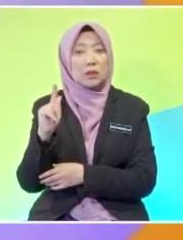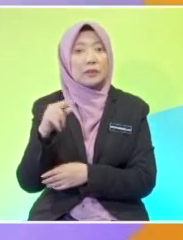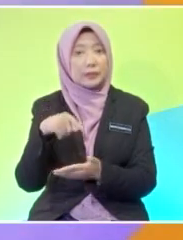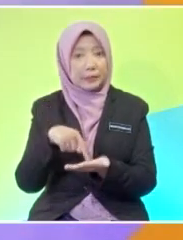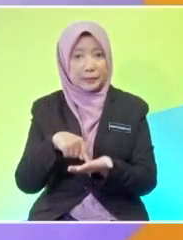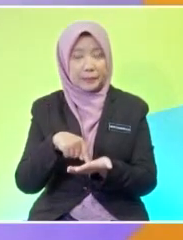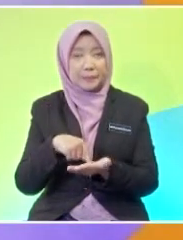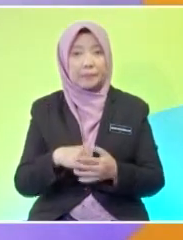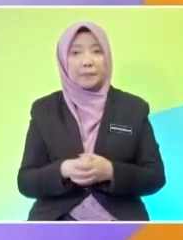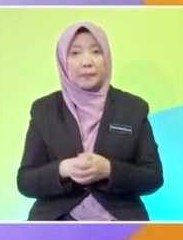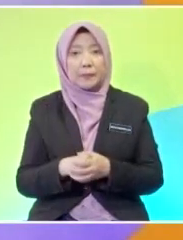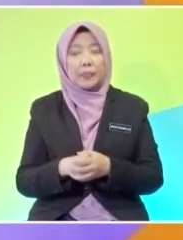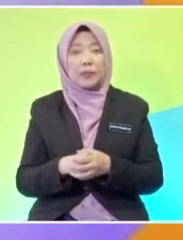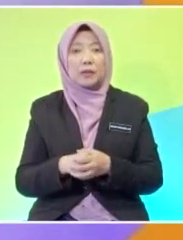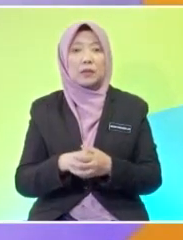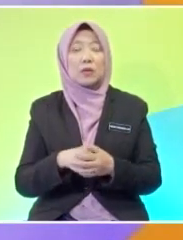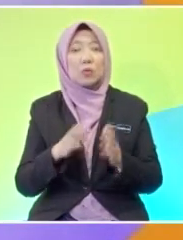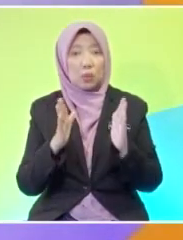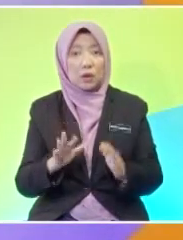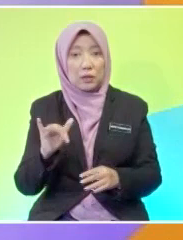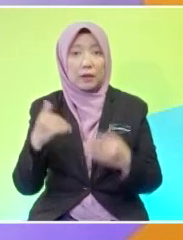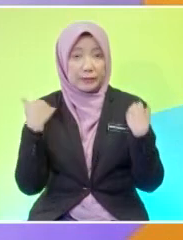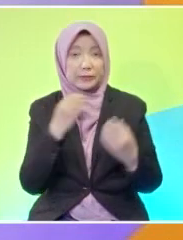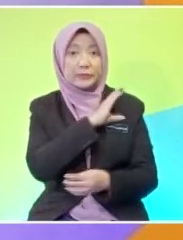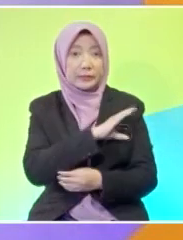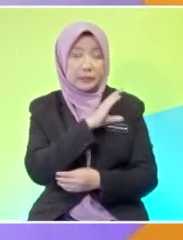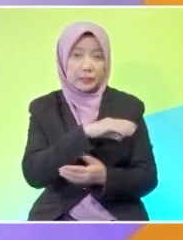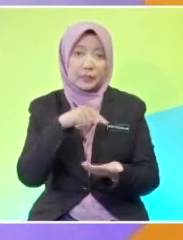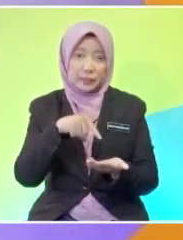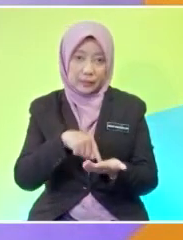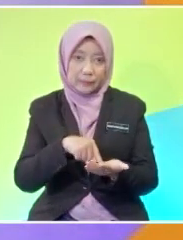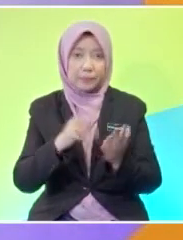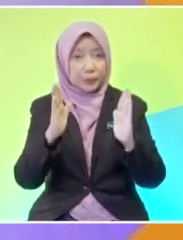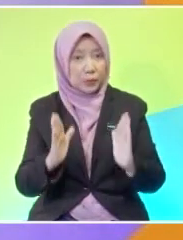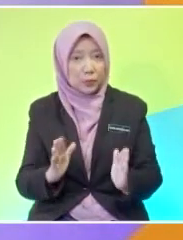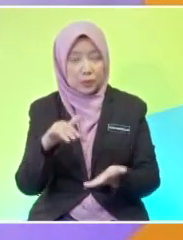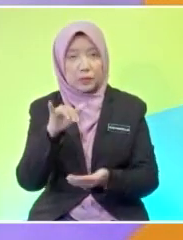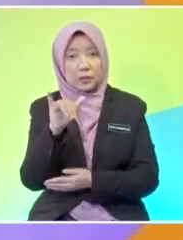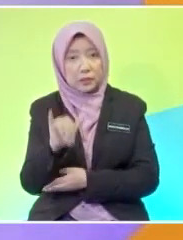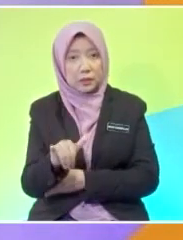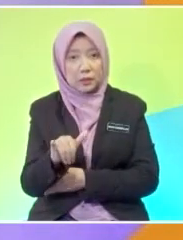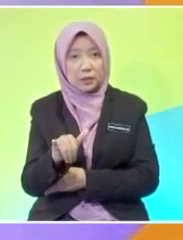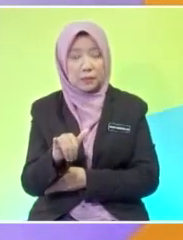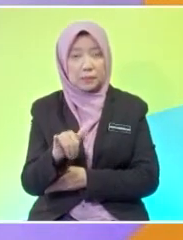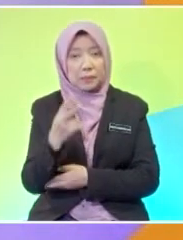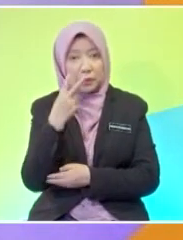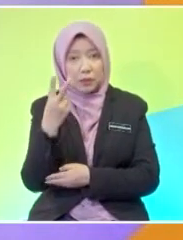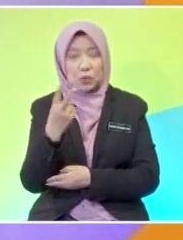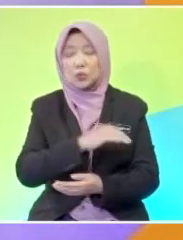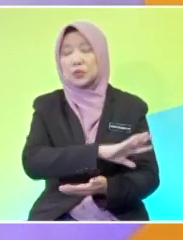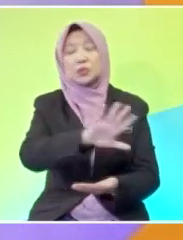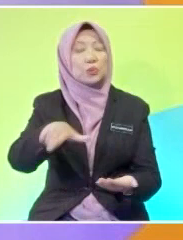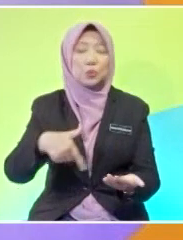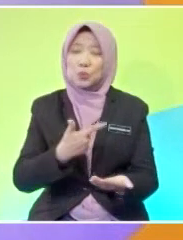kita lihat individu yang mempunyai eksistensial ini ialah individu yang melihat secara holistik suatu